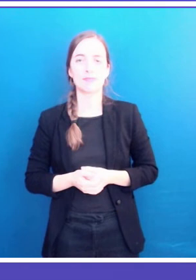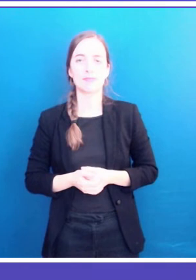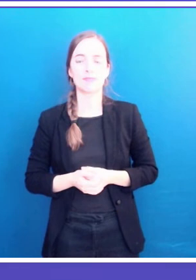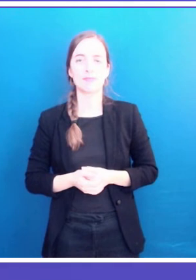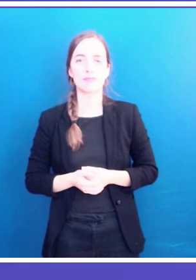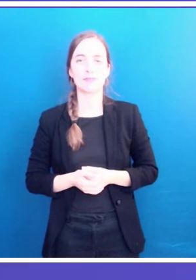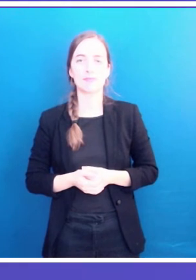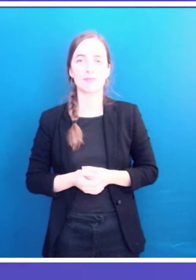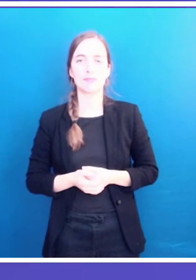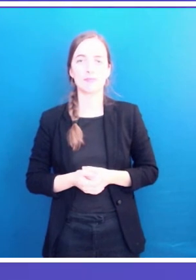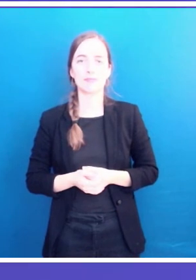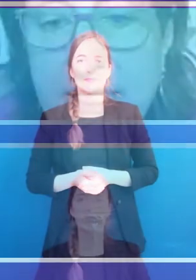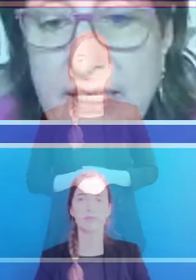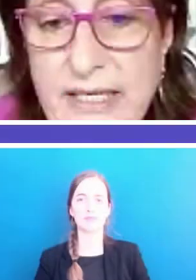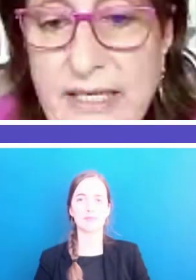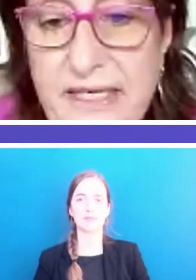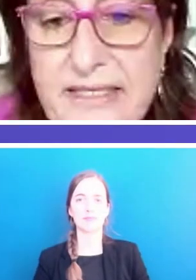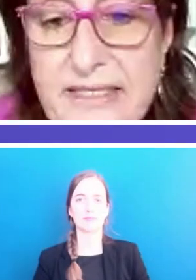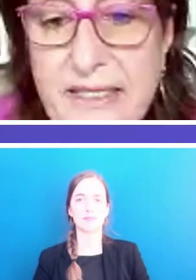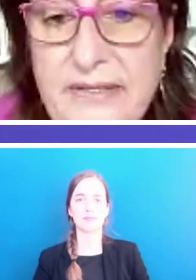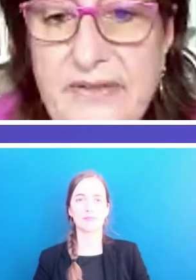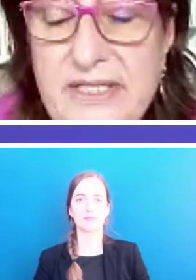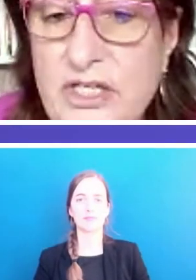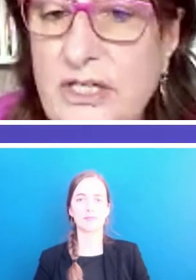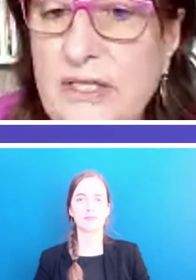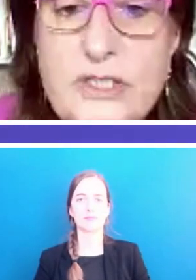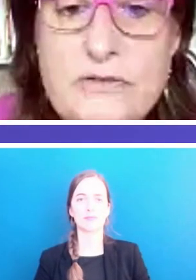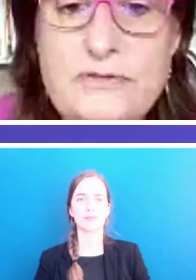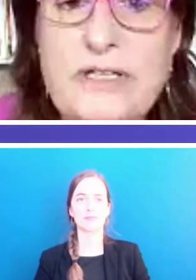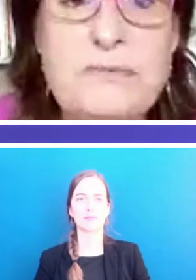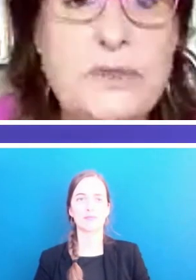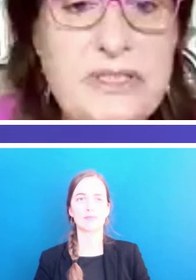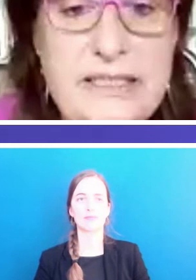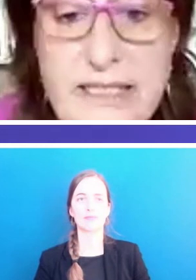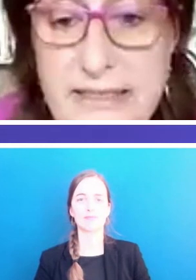ومساعدة المرأة. شكرا جزيلا.